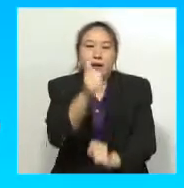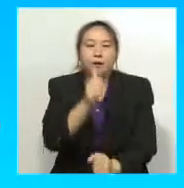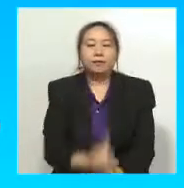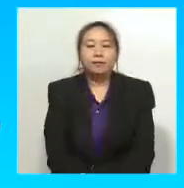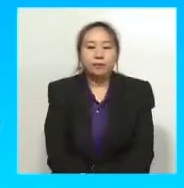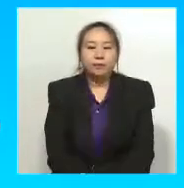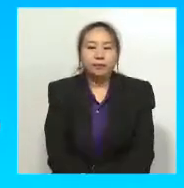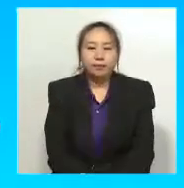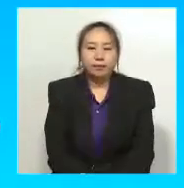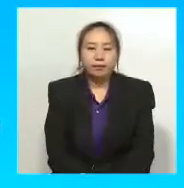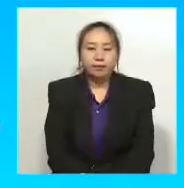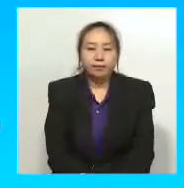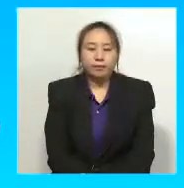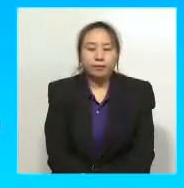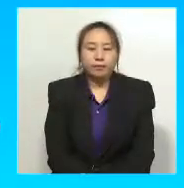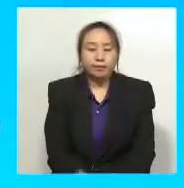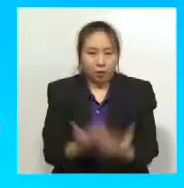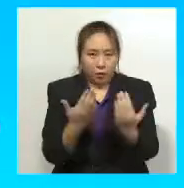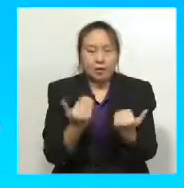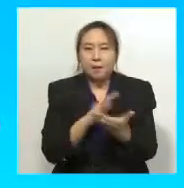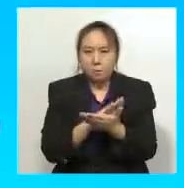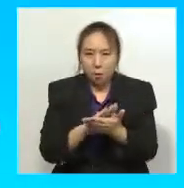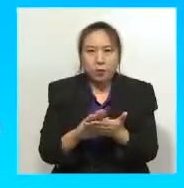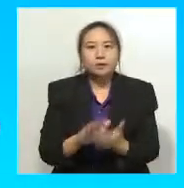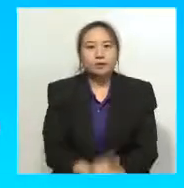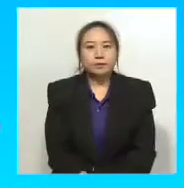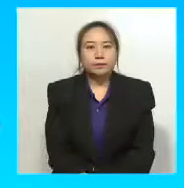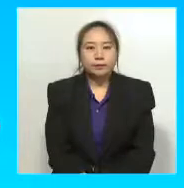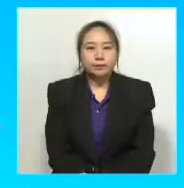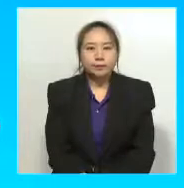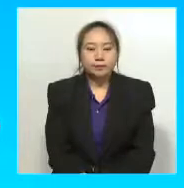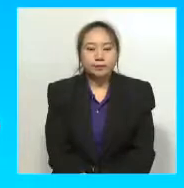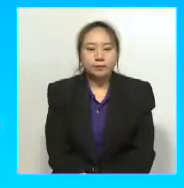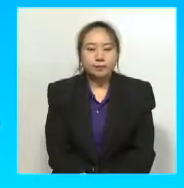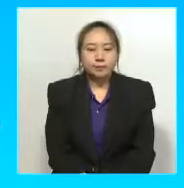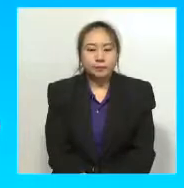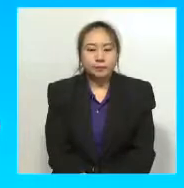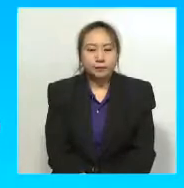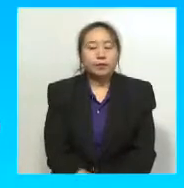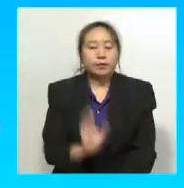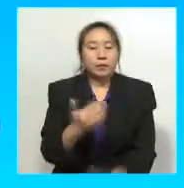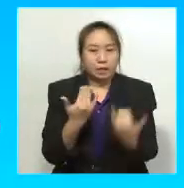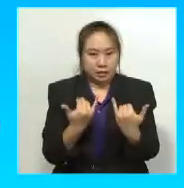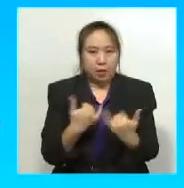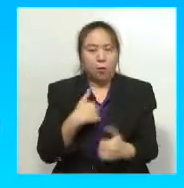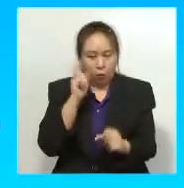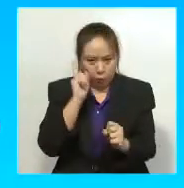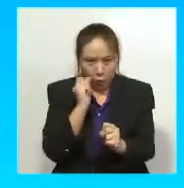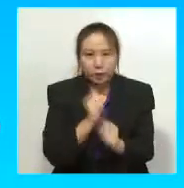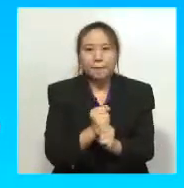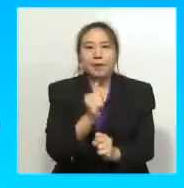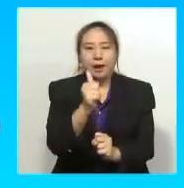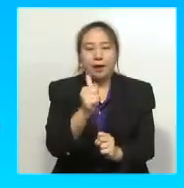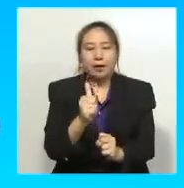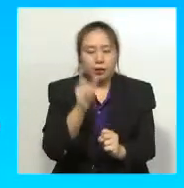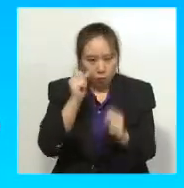กับเจ้าหน้าที่ผู้ปฏิบัติการเรียบร้อยแล้วขณะนี้ก็ต้องลุยผมใช้คำว่าต้องทำให้ได้แล้วกันนะ